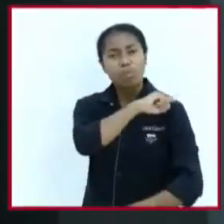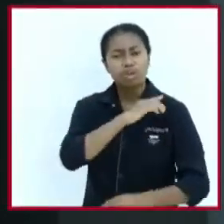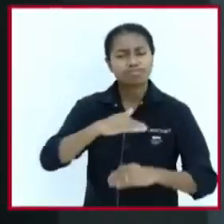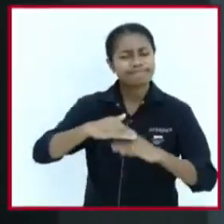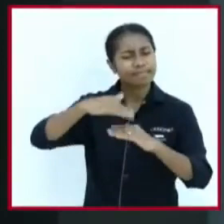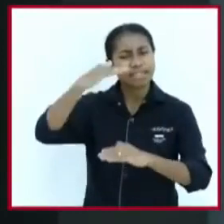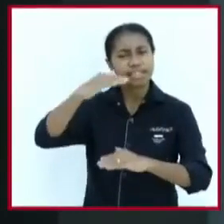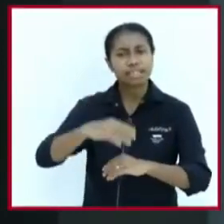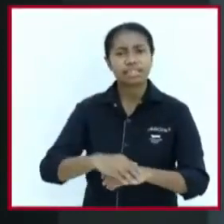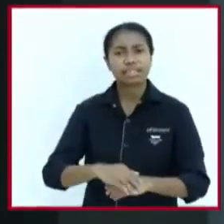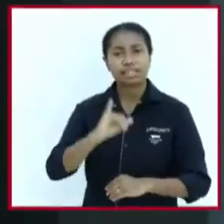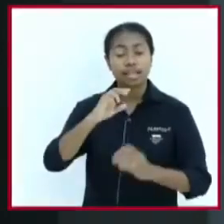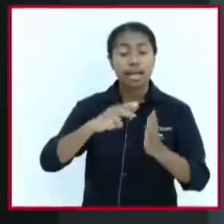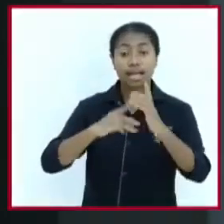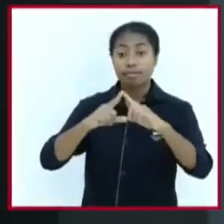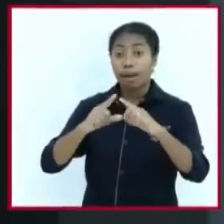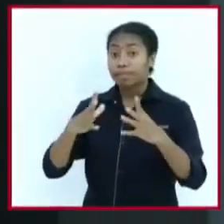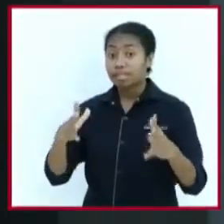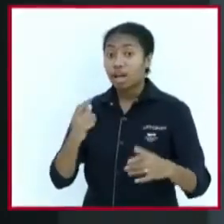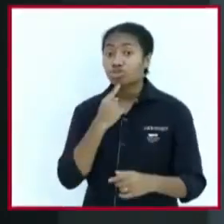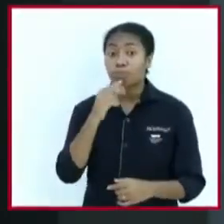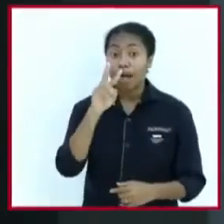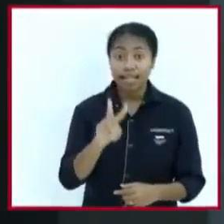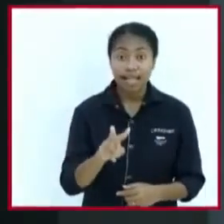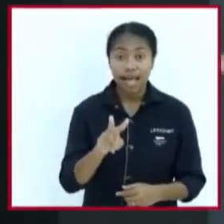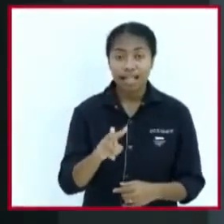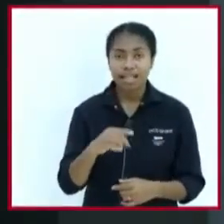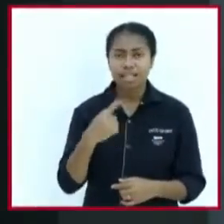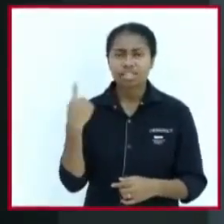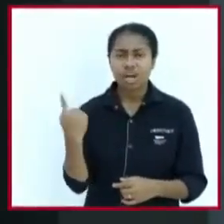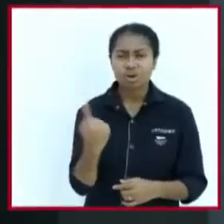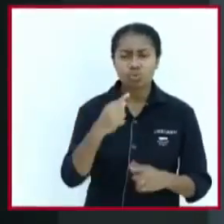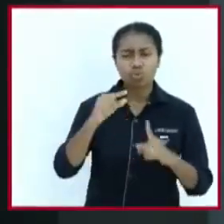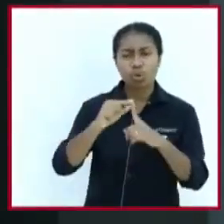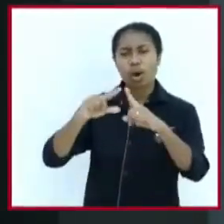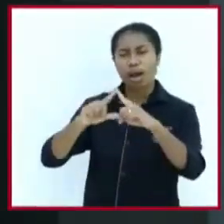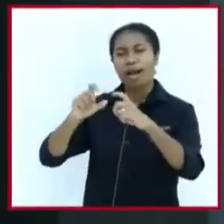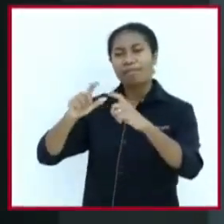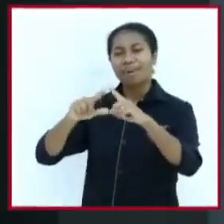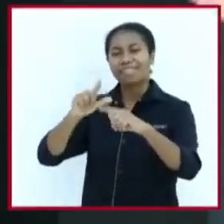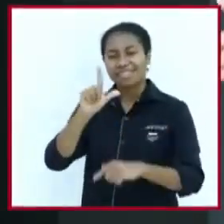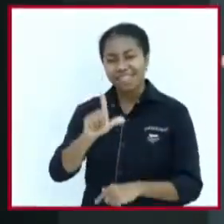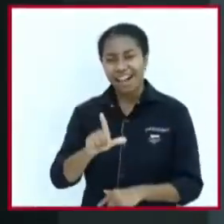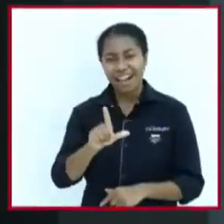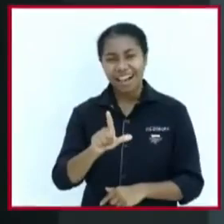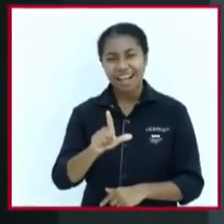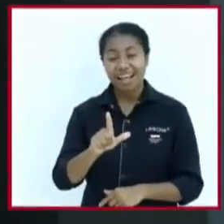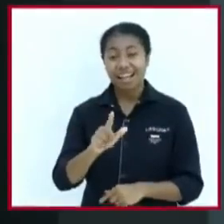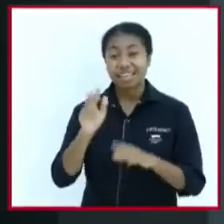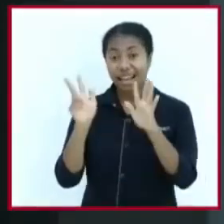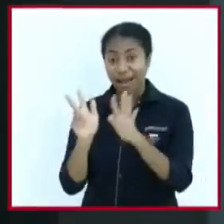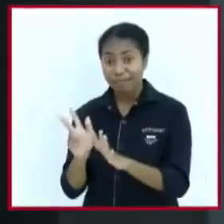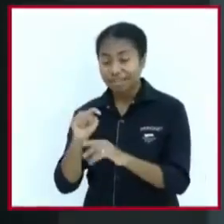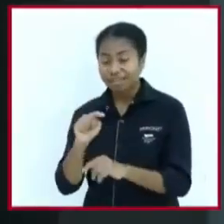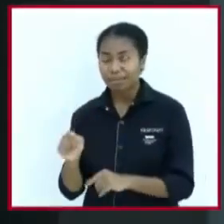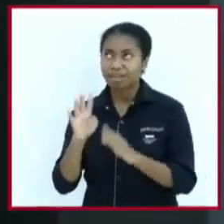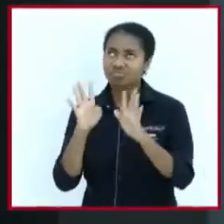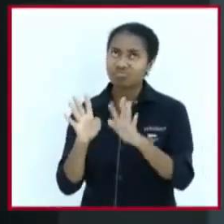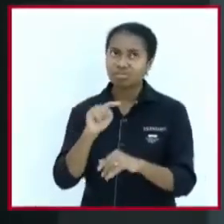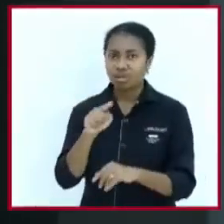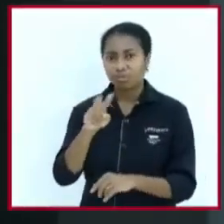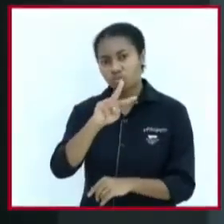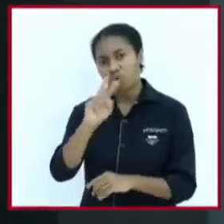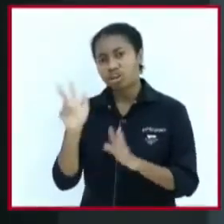sebagai imam besar saudara bisa lihat mulai seluruh pasal 8 sampai pasal 9 ayat 11-28